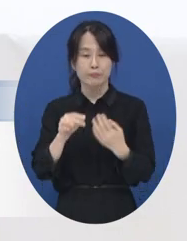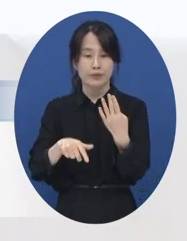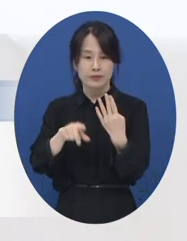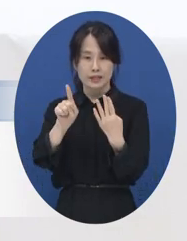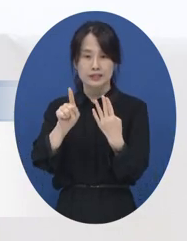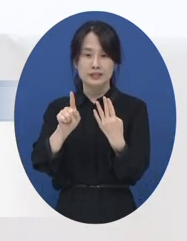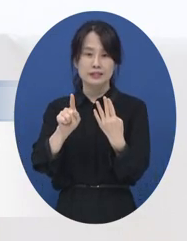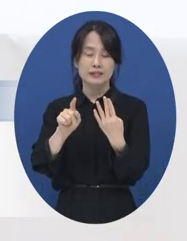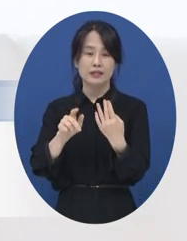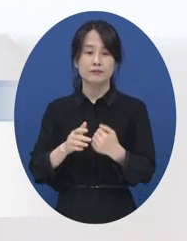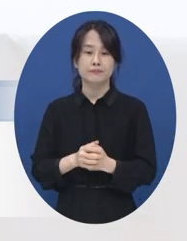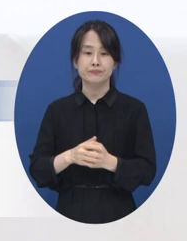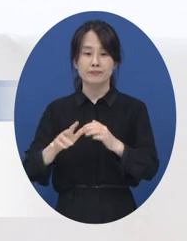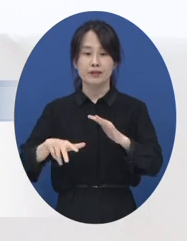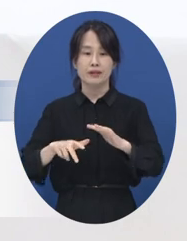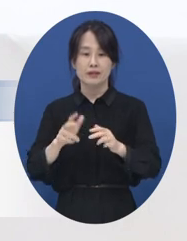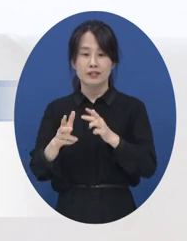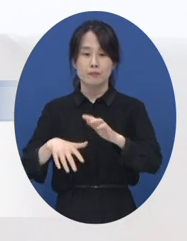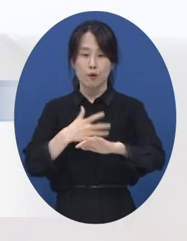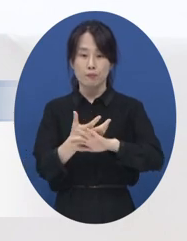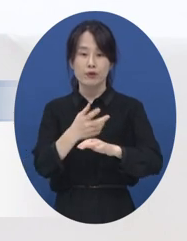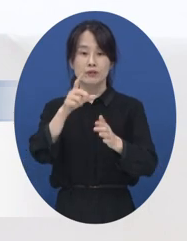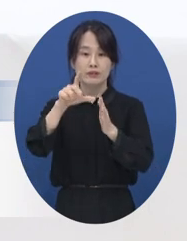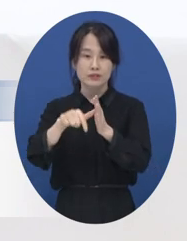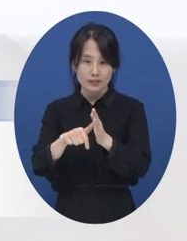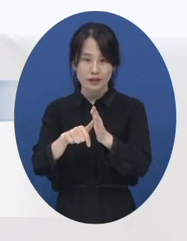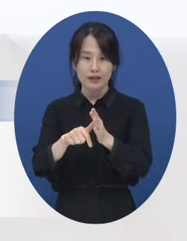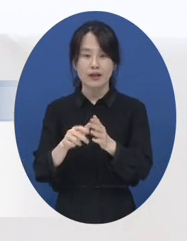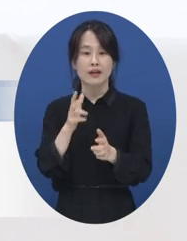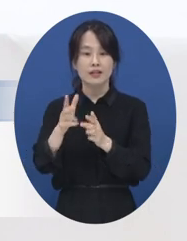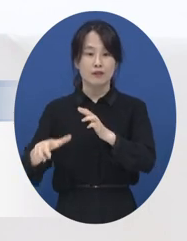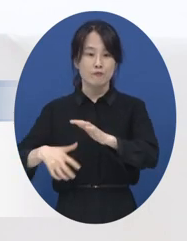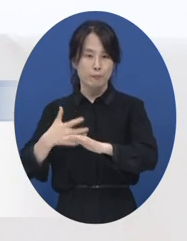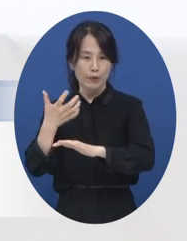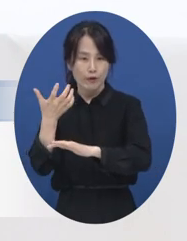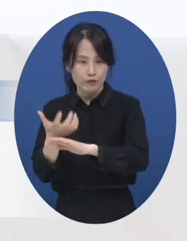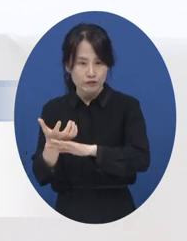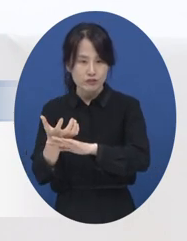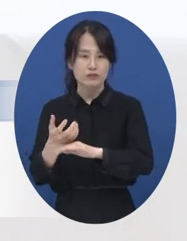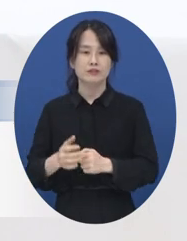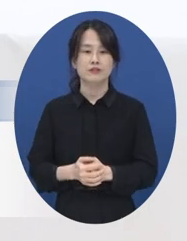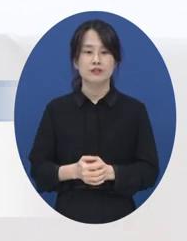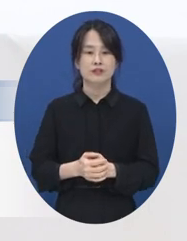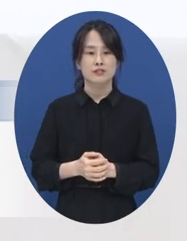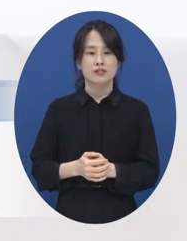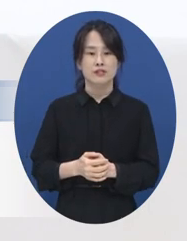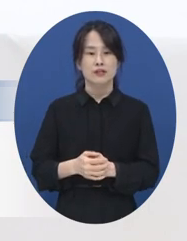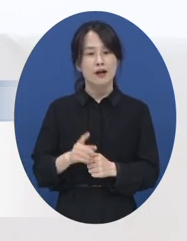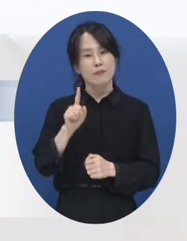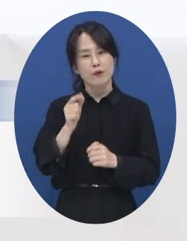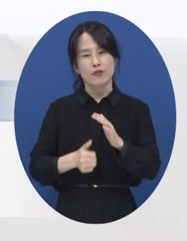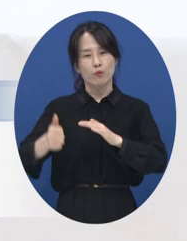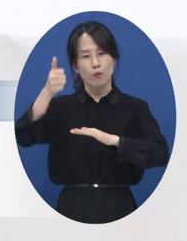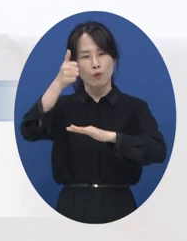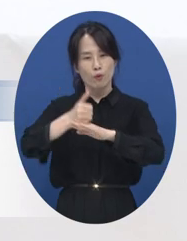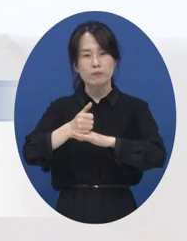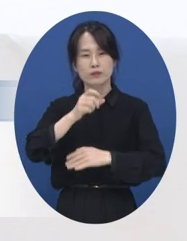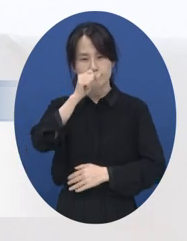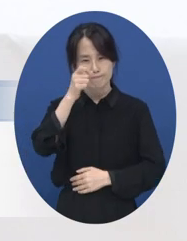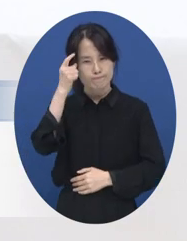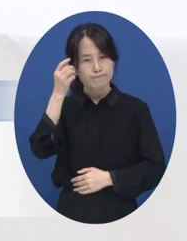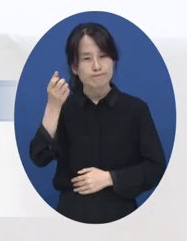합쳐서 에 모험적인 사자상을 혁명 시대의 산업 혁명을 일상에서 한번